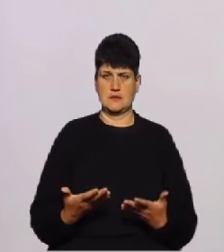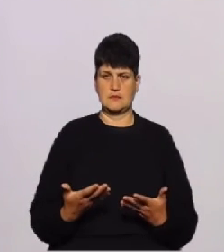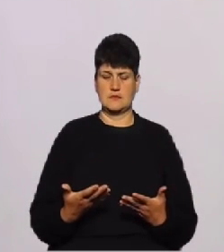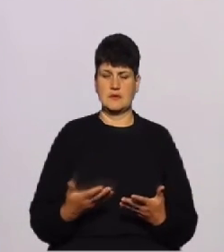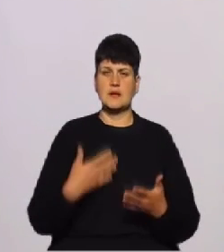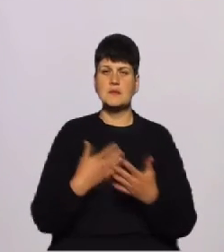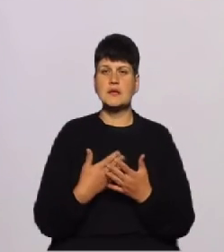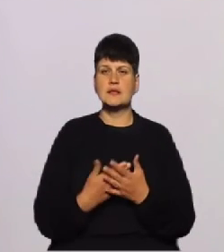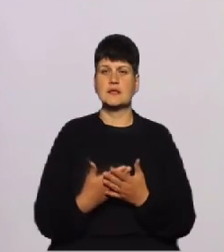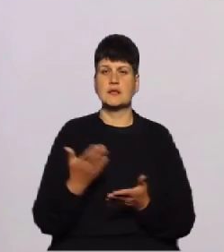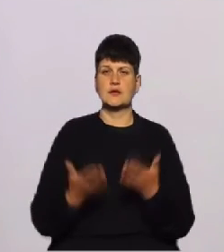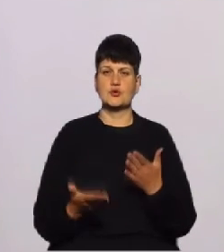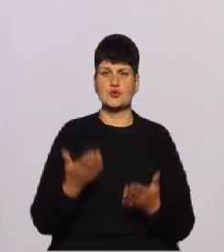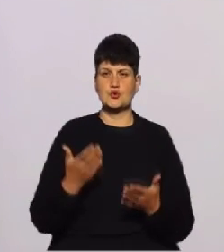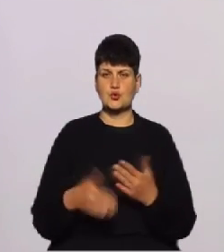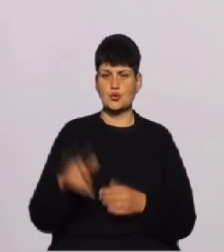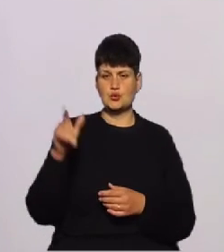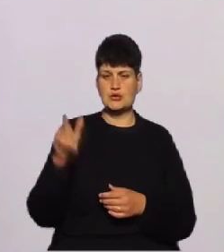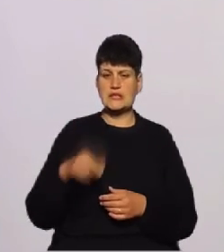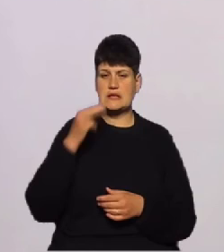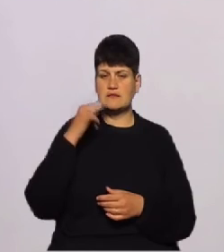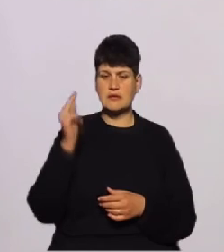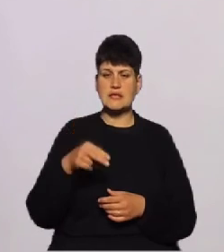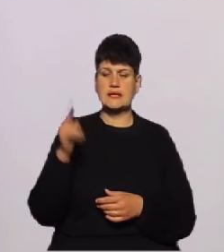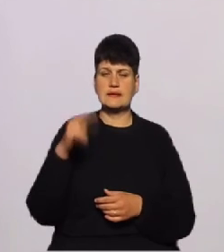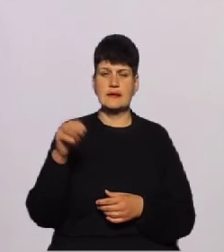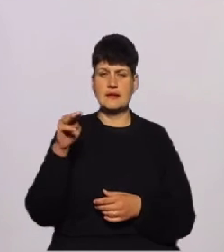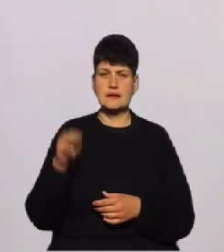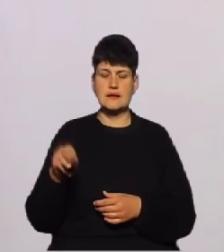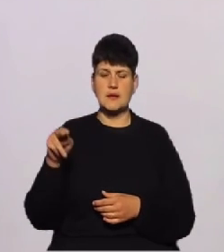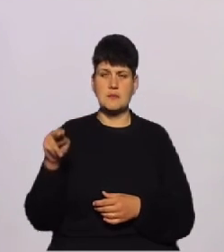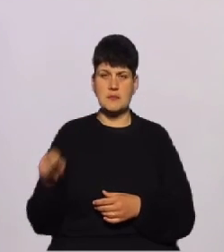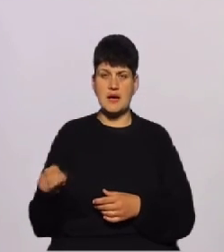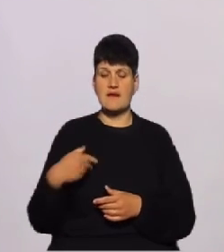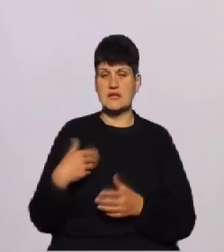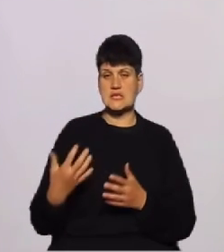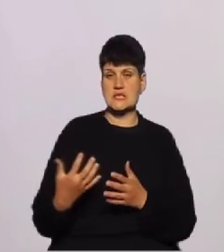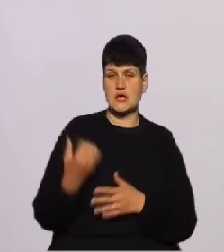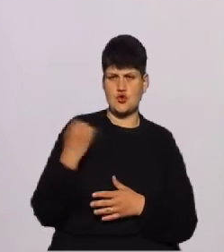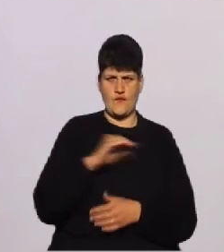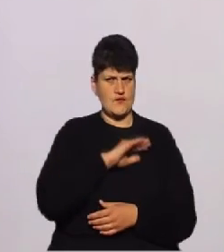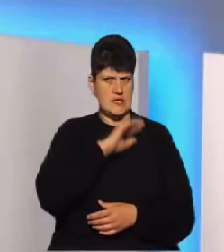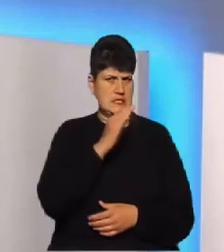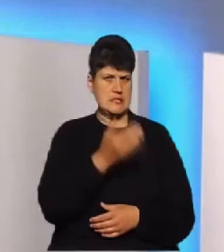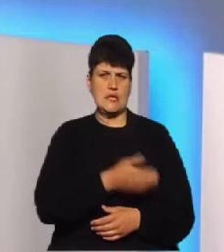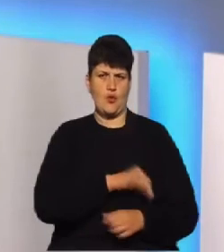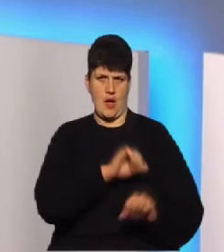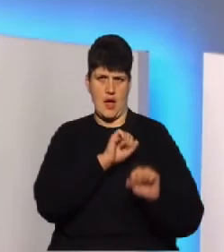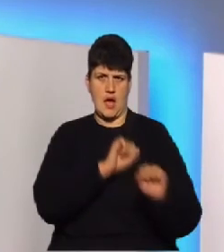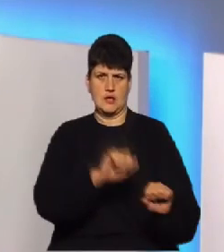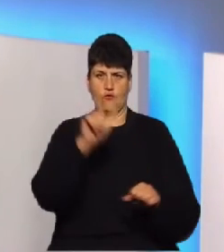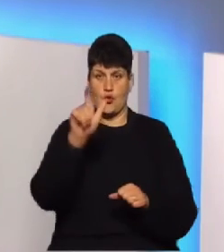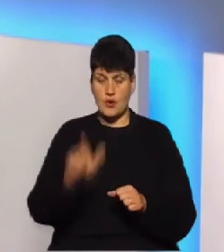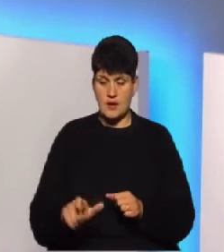якщо людина винна у ДТП, водій електросамоката, але він знайшов такого сильного адвоката, то швидше за все, я так розумію,